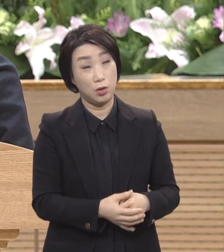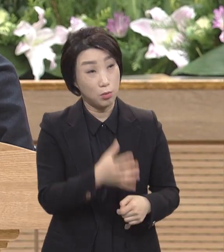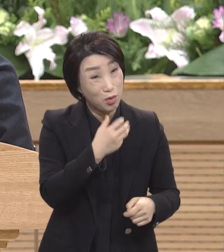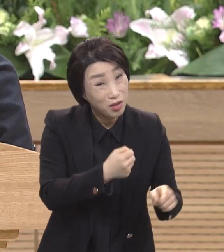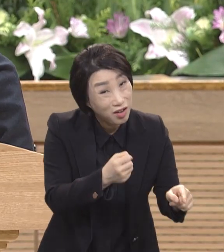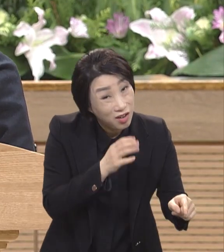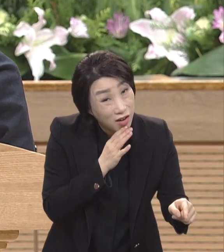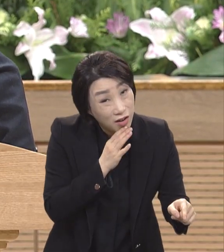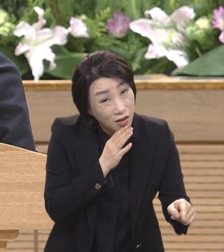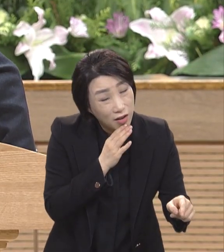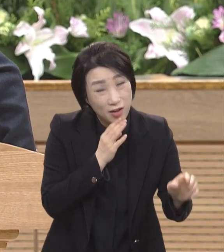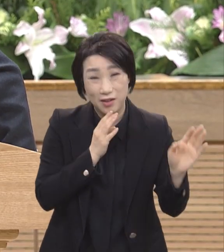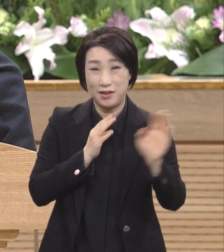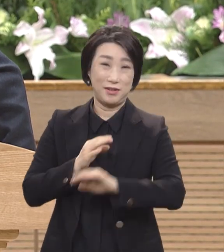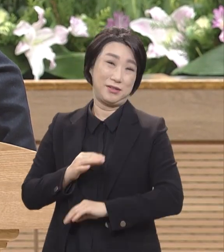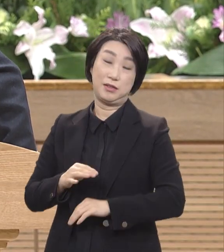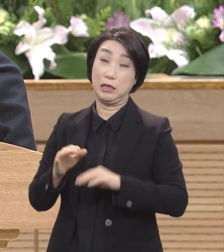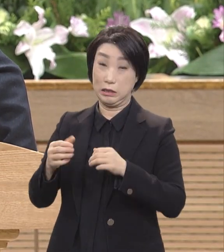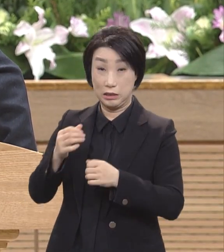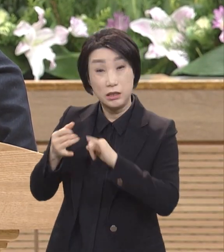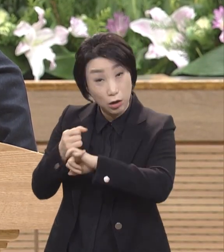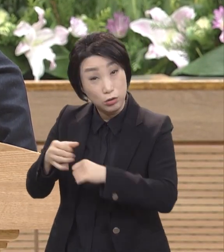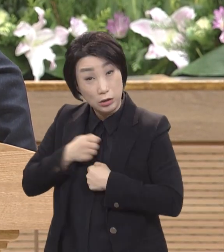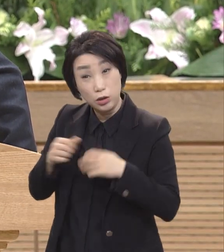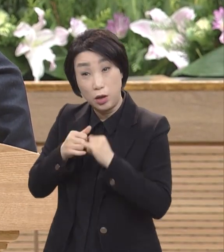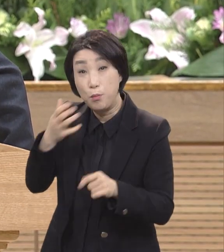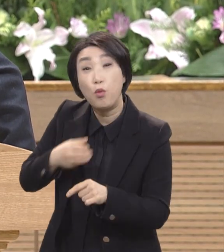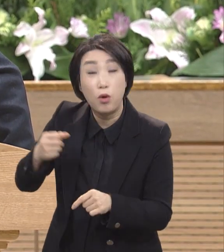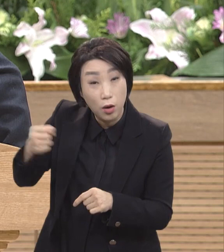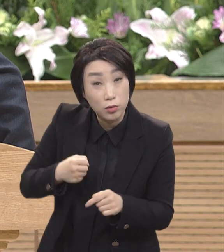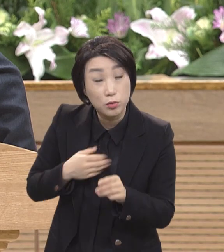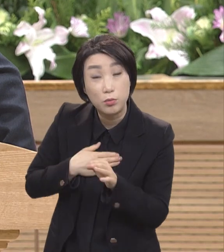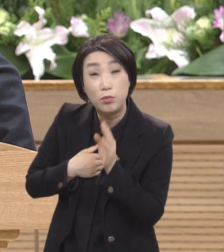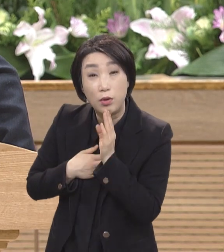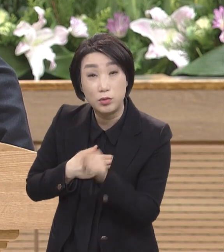복이 있어? 지키는 자가 복이 있다는데.